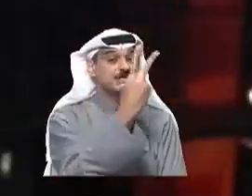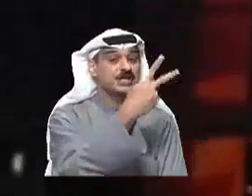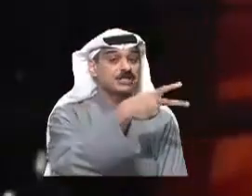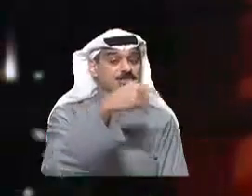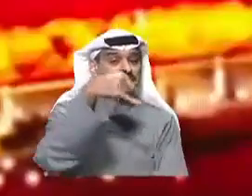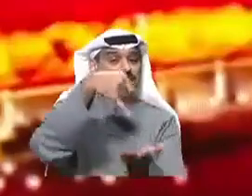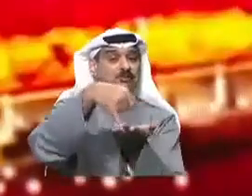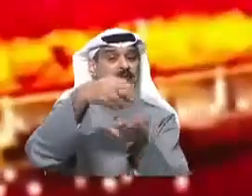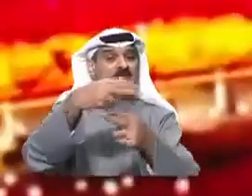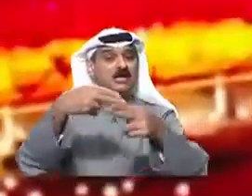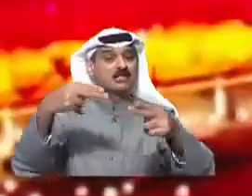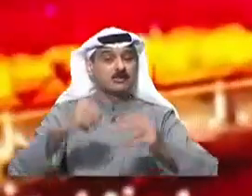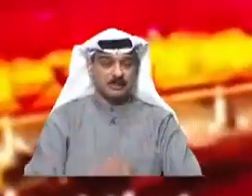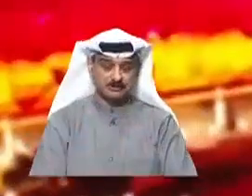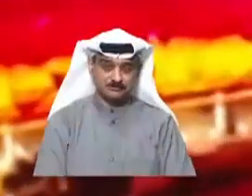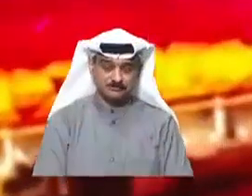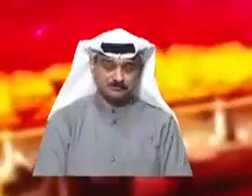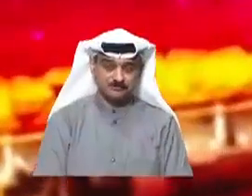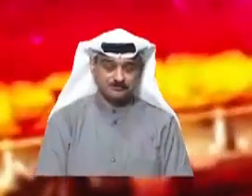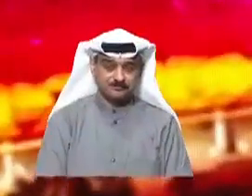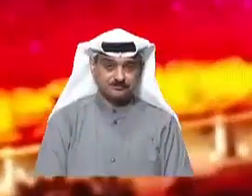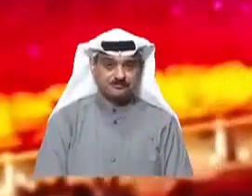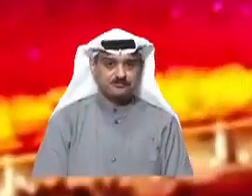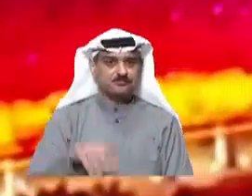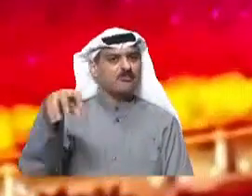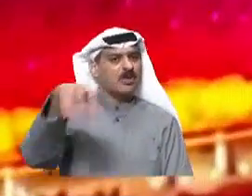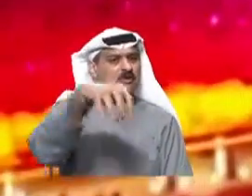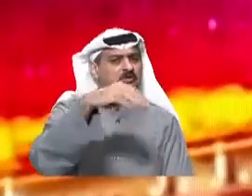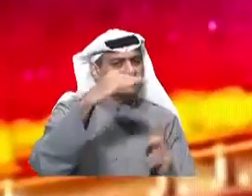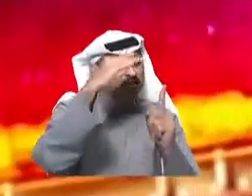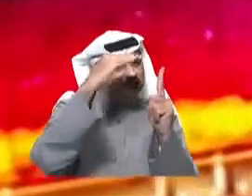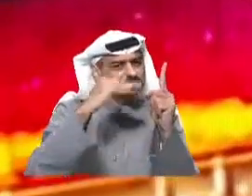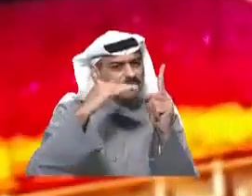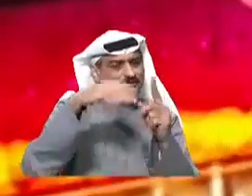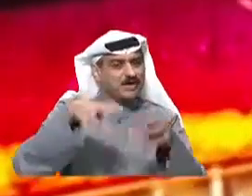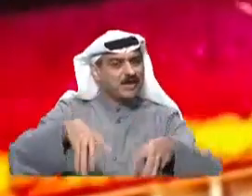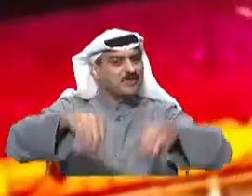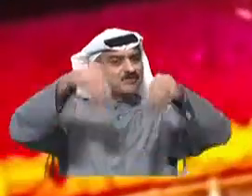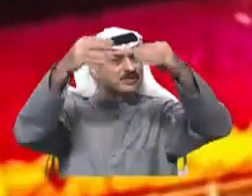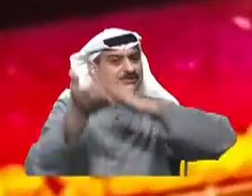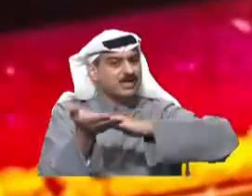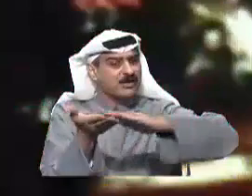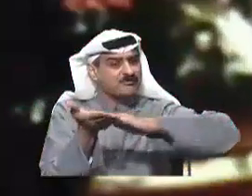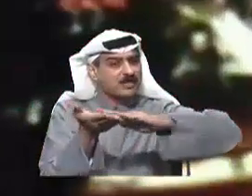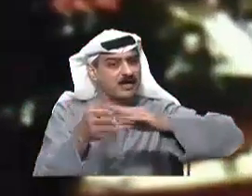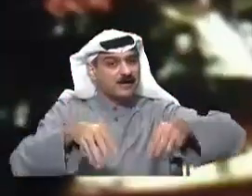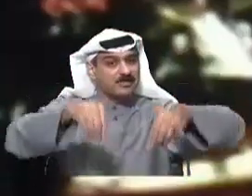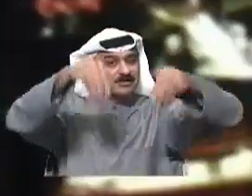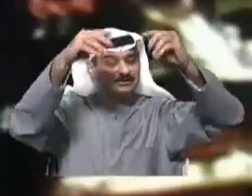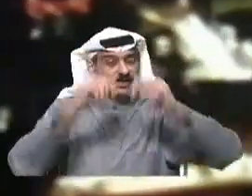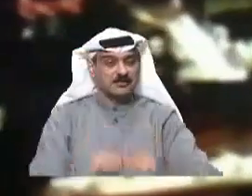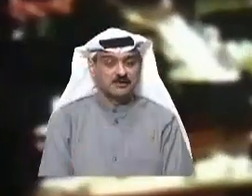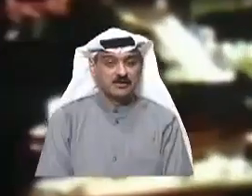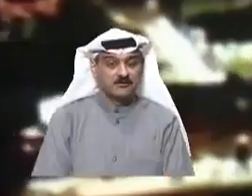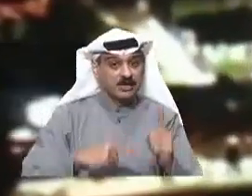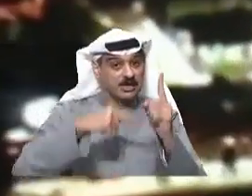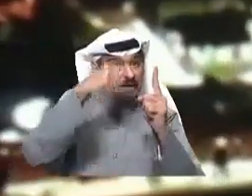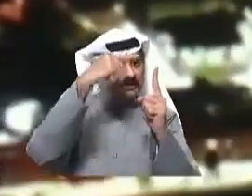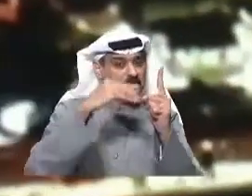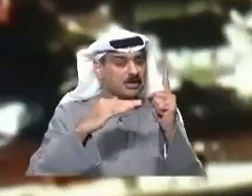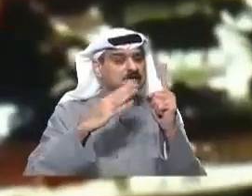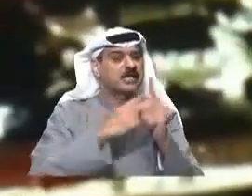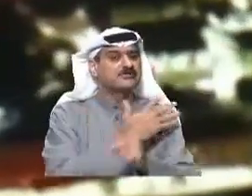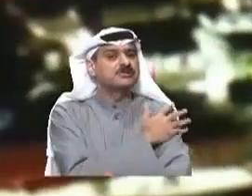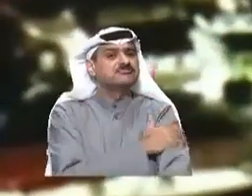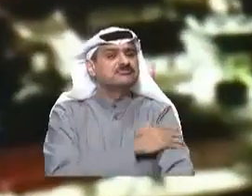مدينة الكويت، لكن قد تكون دون ذلك في بعض المناطق خاصة الصحراوية والمكشوفة، ودرجات الحرارة المحسوسة قد تكون دون